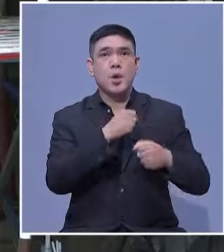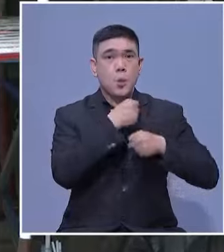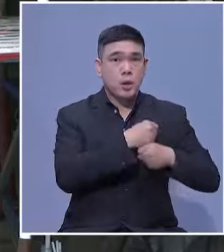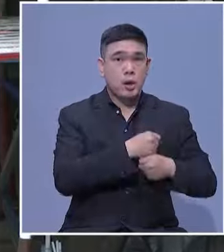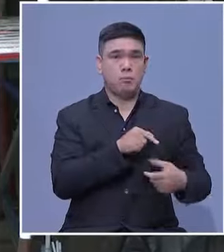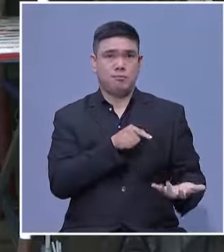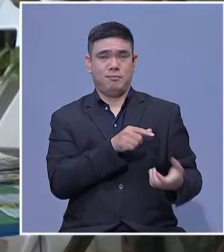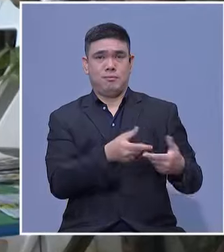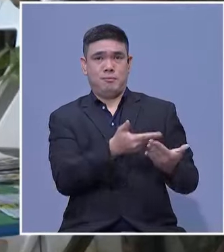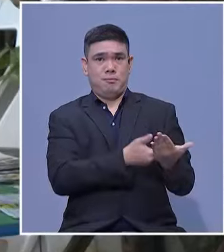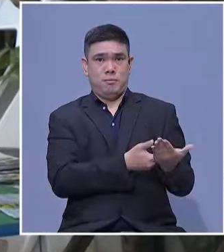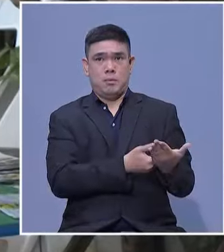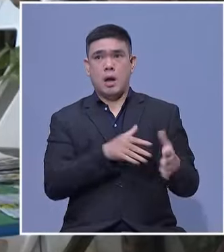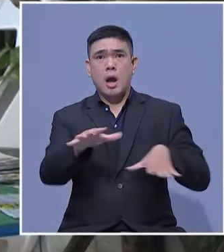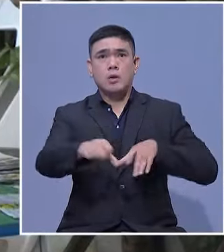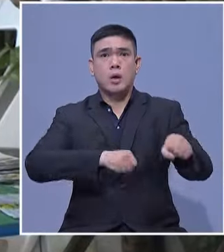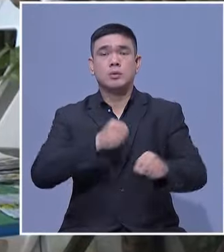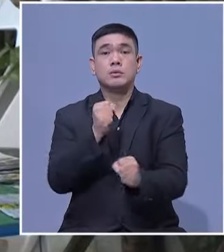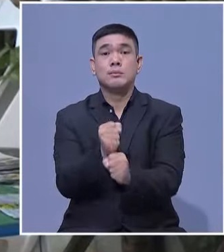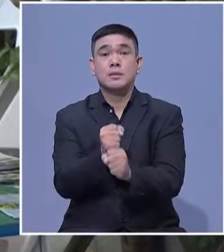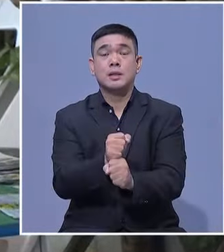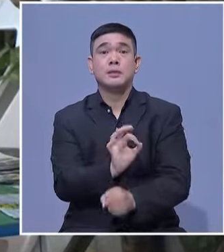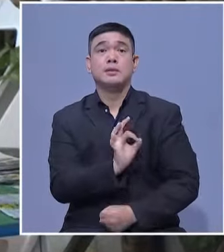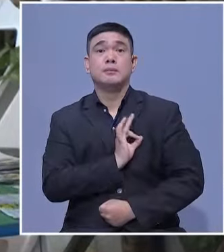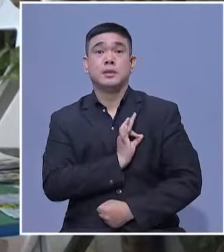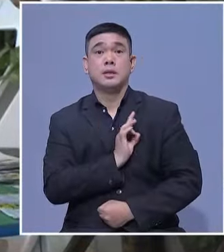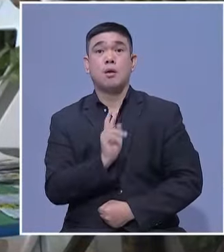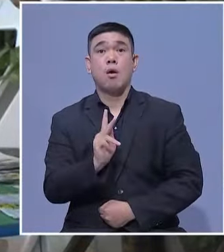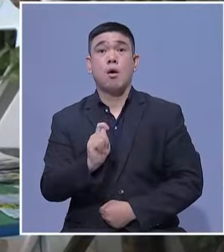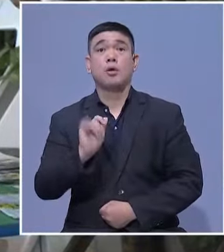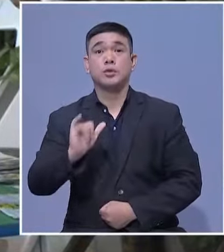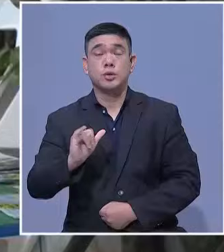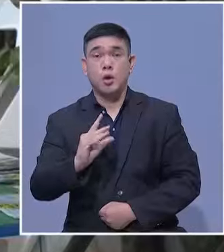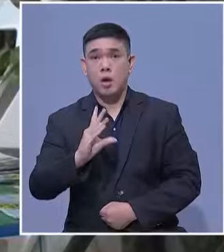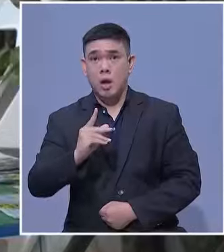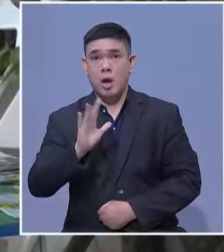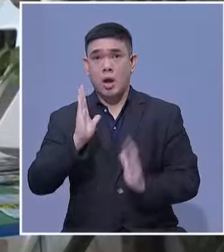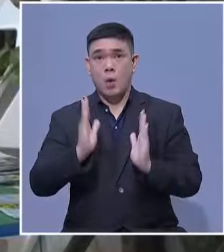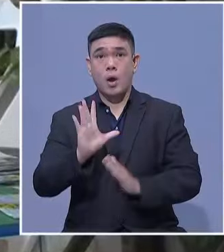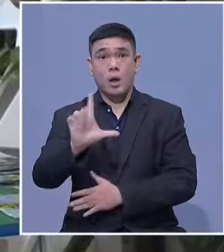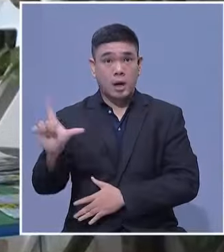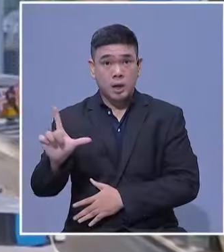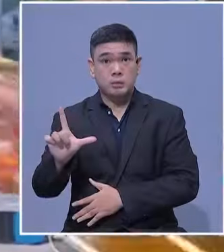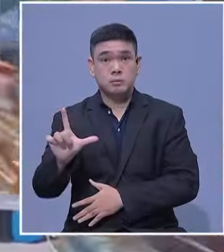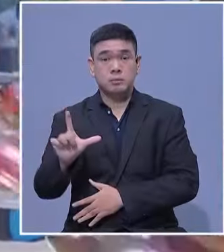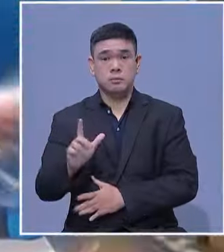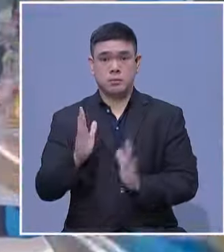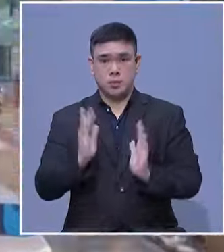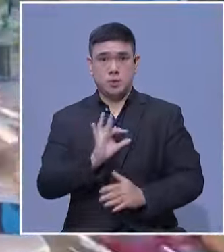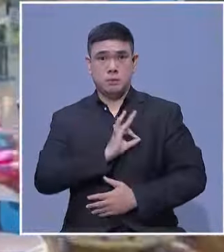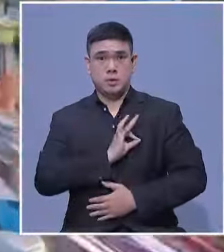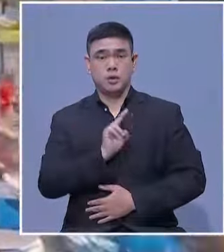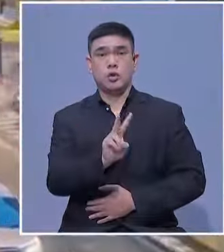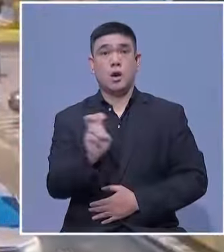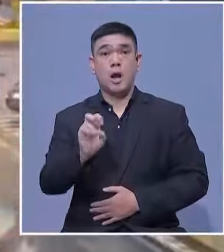ครับว่าจะสามารถดึงแรงงานนอกระบบเข้ามาเป็นสมาชิกกอชเพิ่มขึ้นอีกประมาณ 5ล้านคนจากปัจจุบันที่มีสมาชิกอยู่